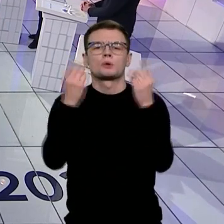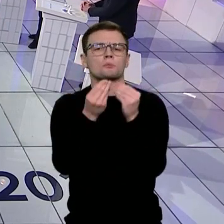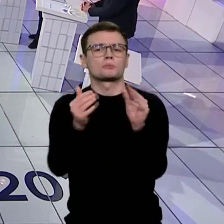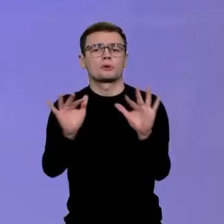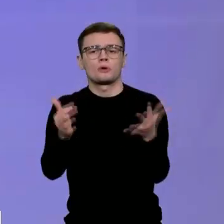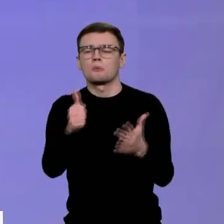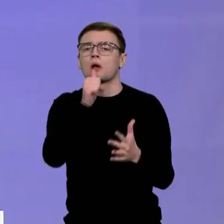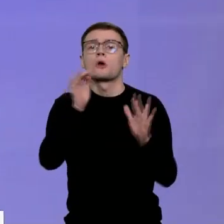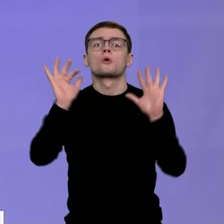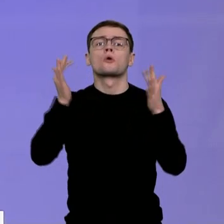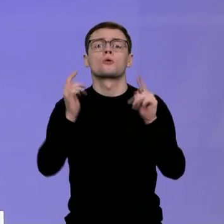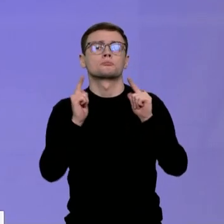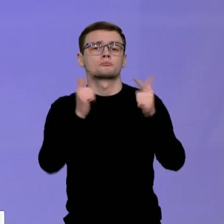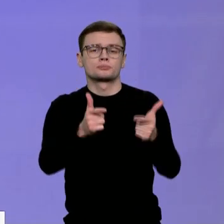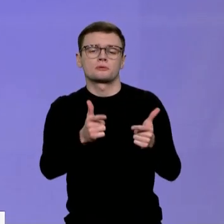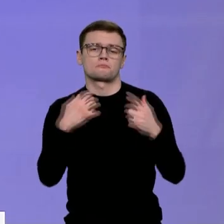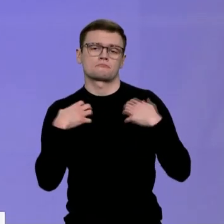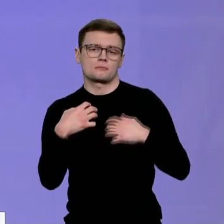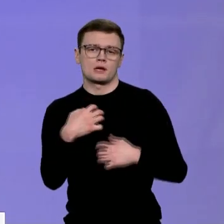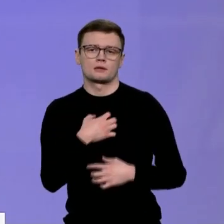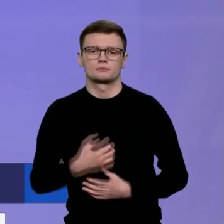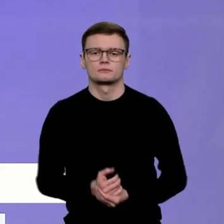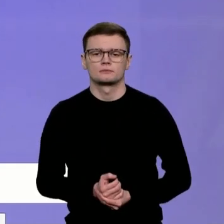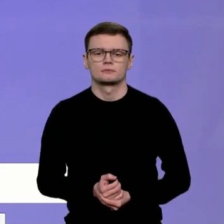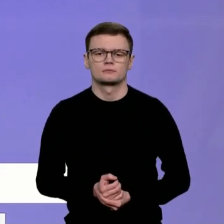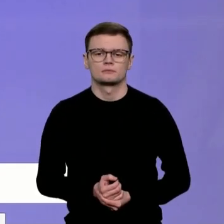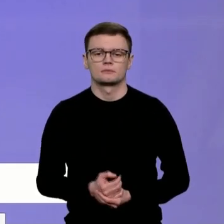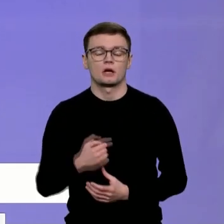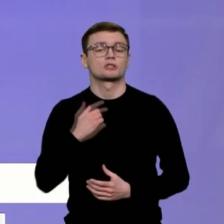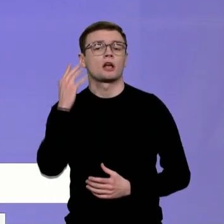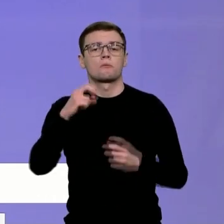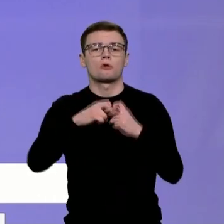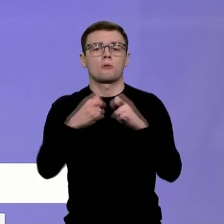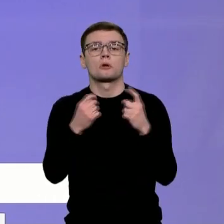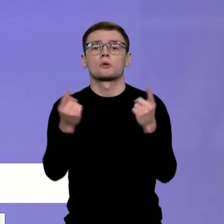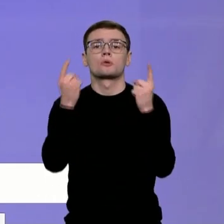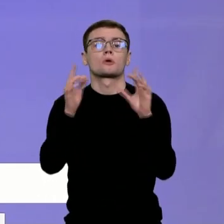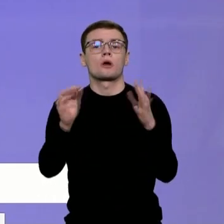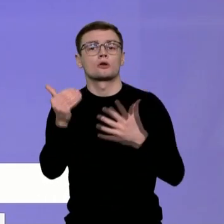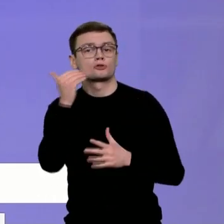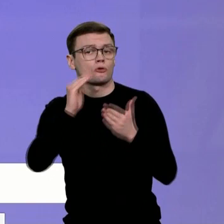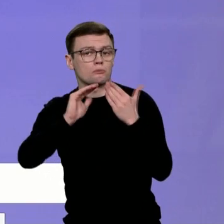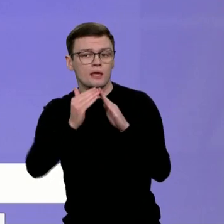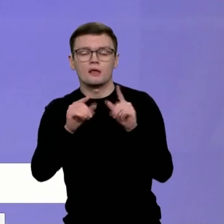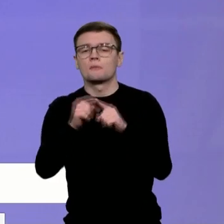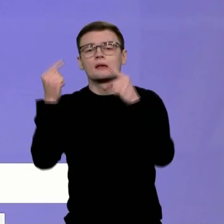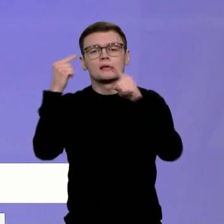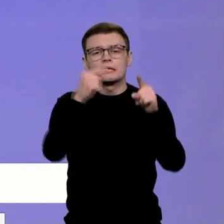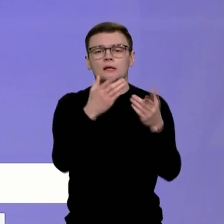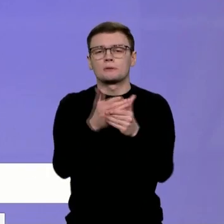meru? Na, aš manau, kad pati opiausia problema Šiaulių mieste, kaip ir kituose mažesniuose miestuose,